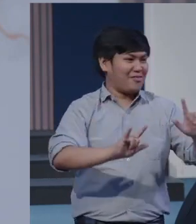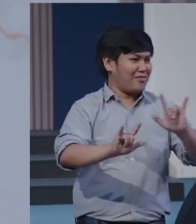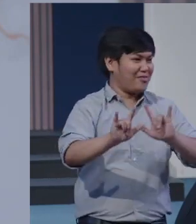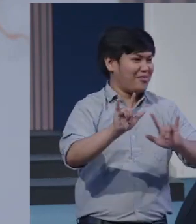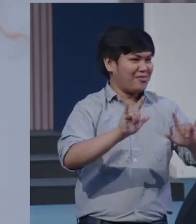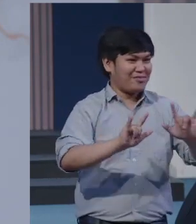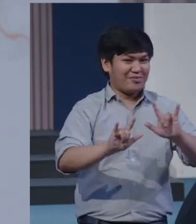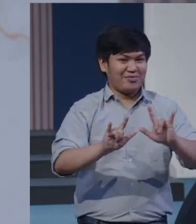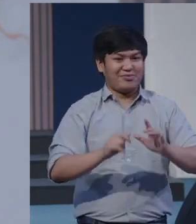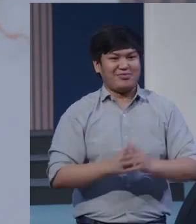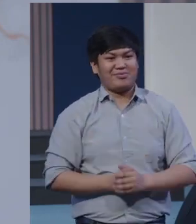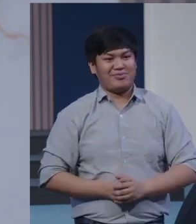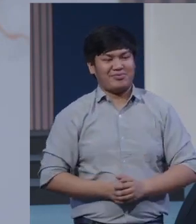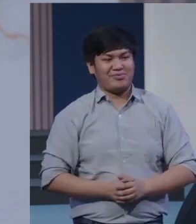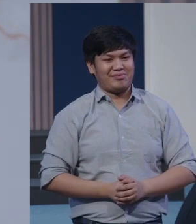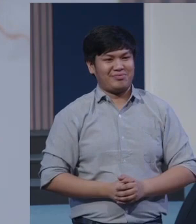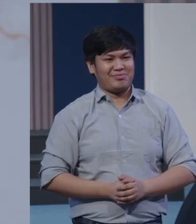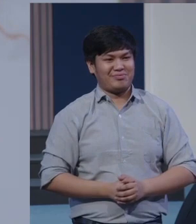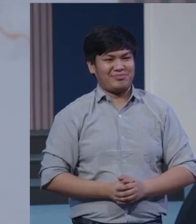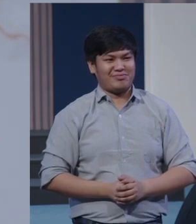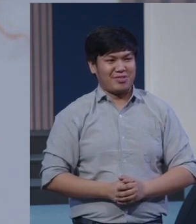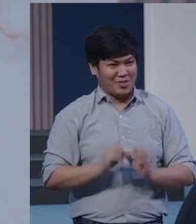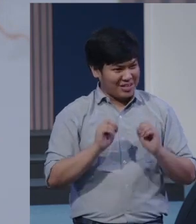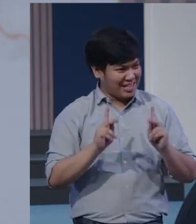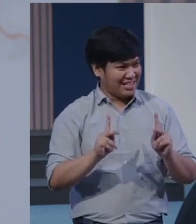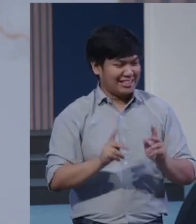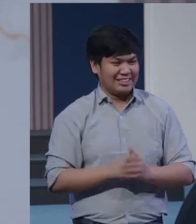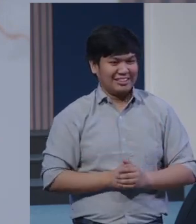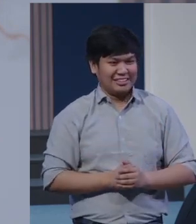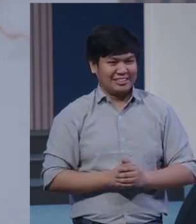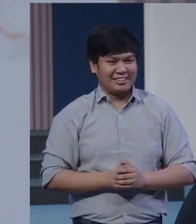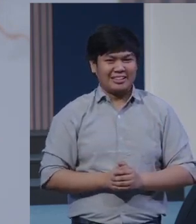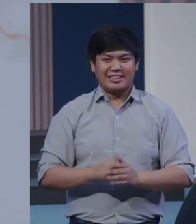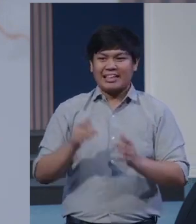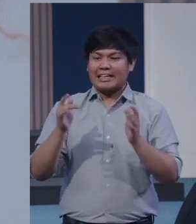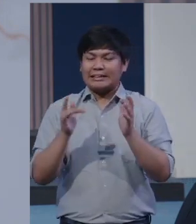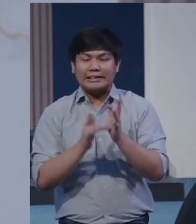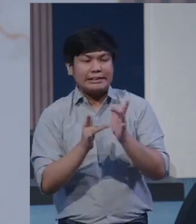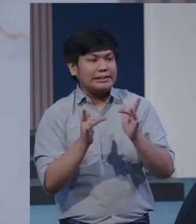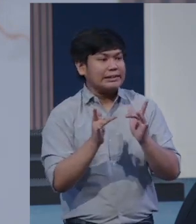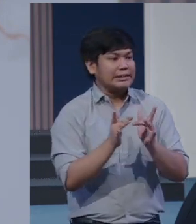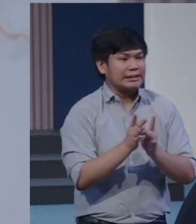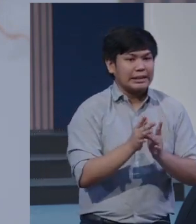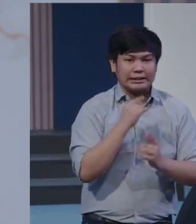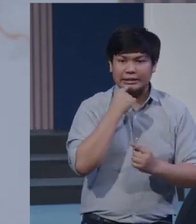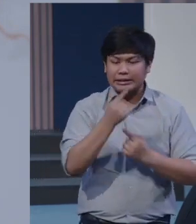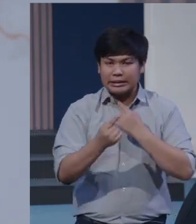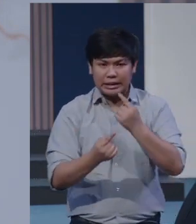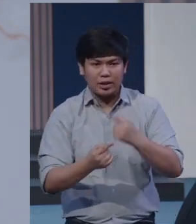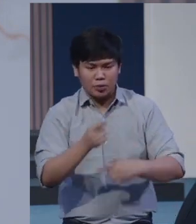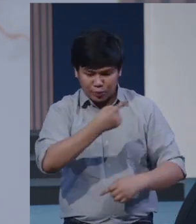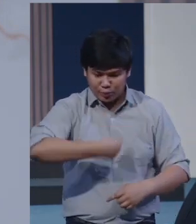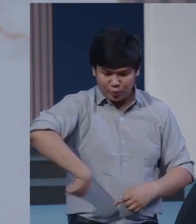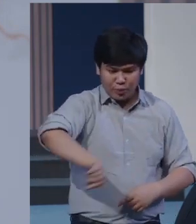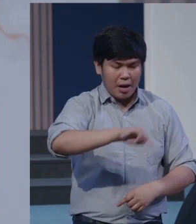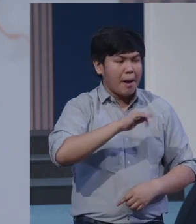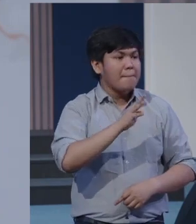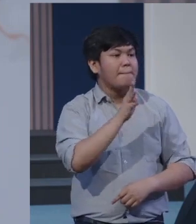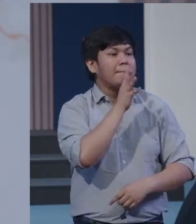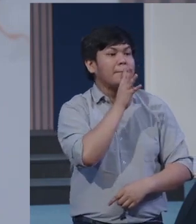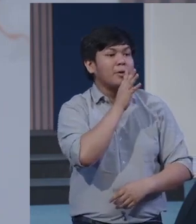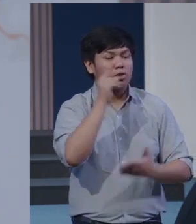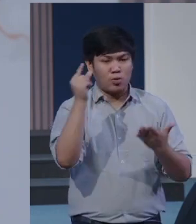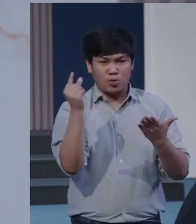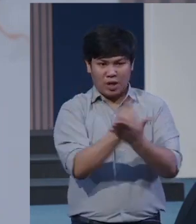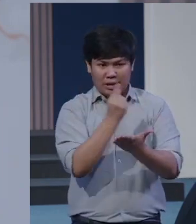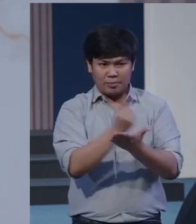head into Christ pinapangaral natin mga kapatid ang katotohanan ng mabuting balita